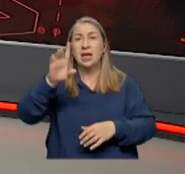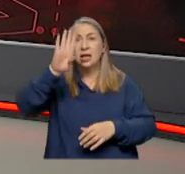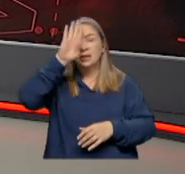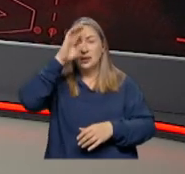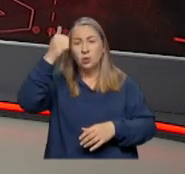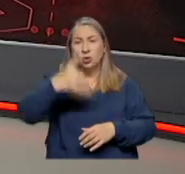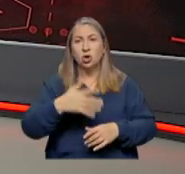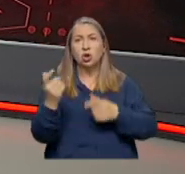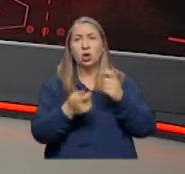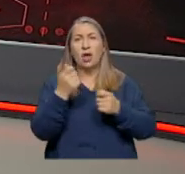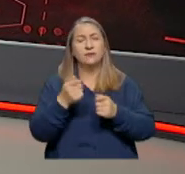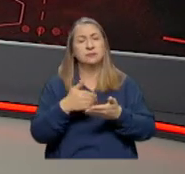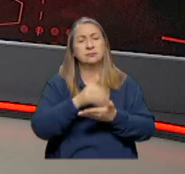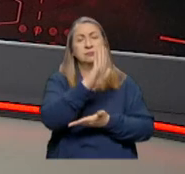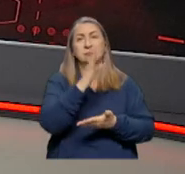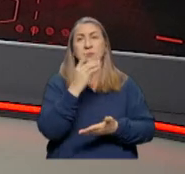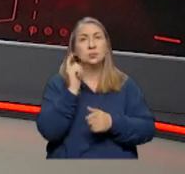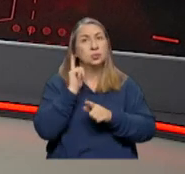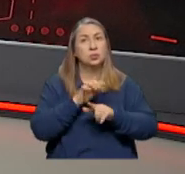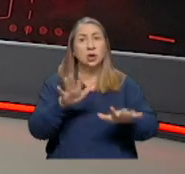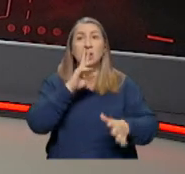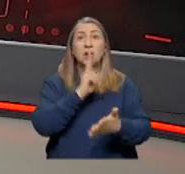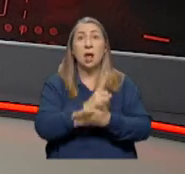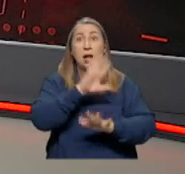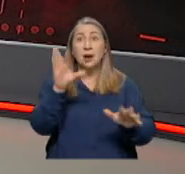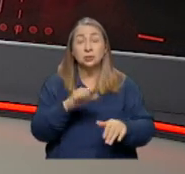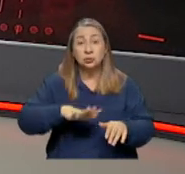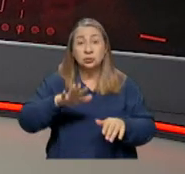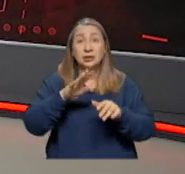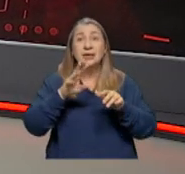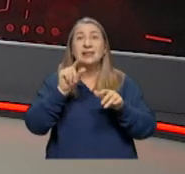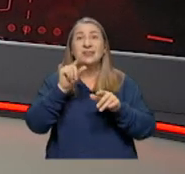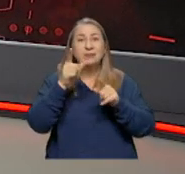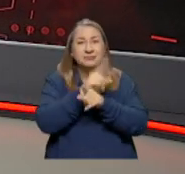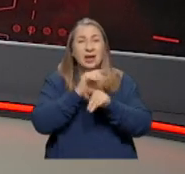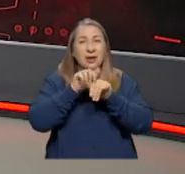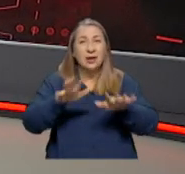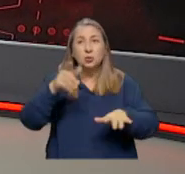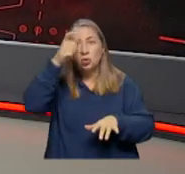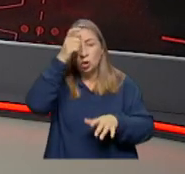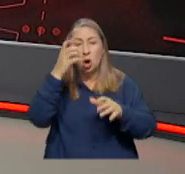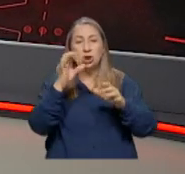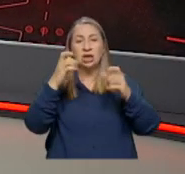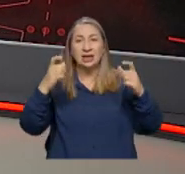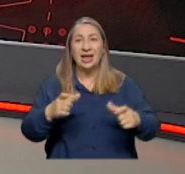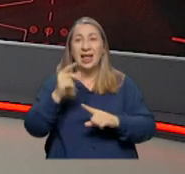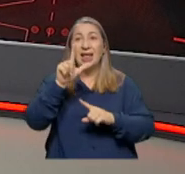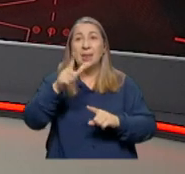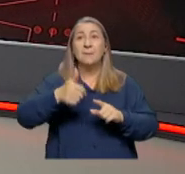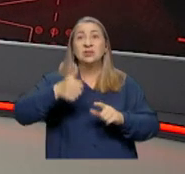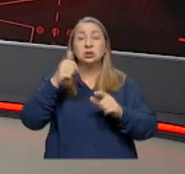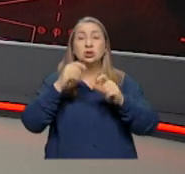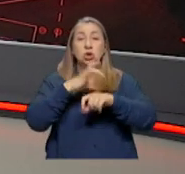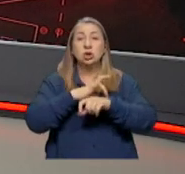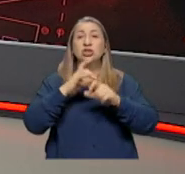Istanbul yönetimini görevden aldığını duyurdu kararı herkes gibi sosyal medyadan öğrenen Türk Ocakları il başkanı Dr